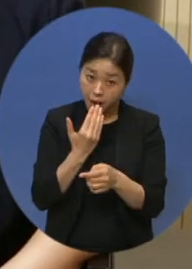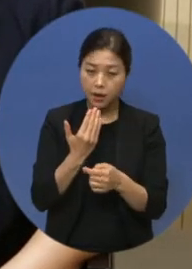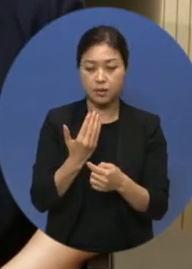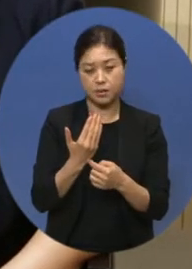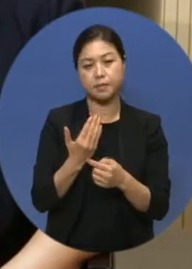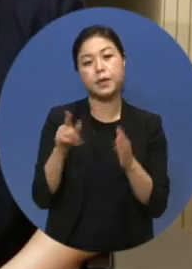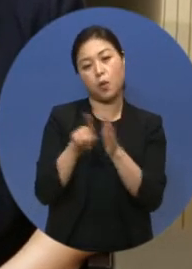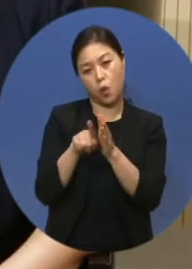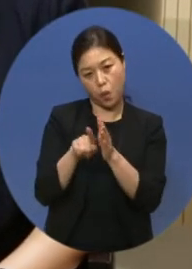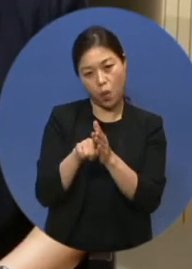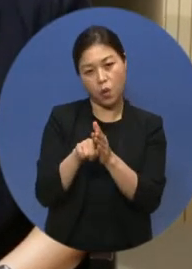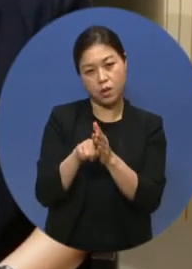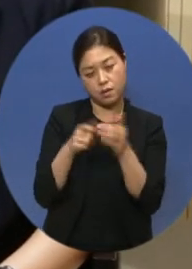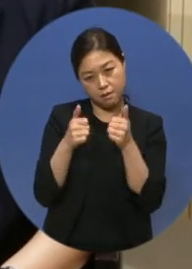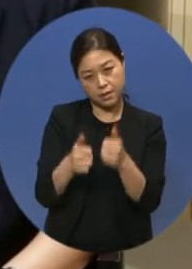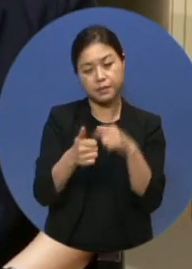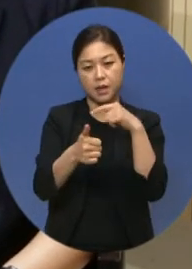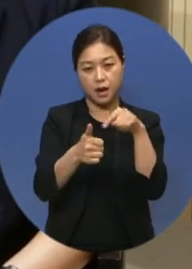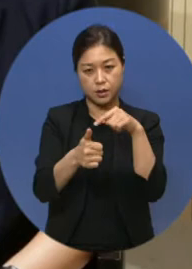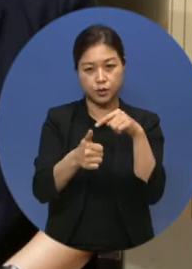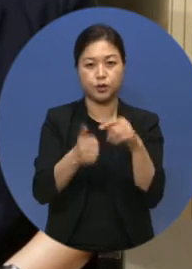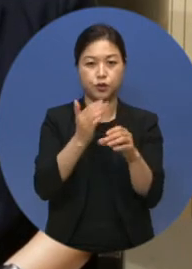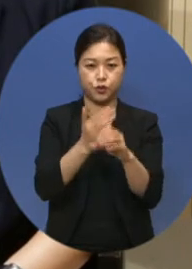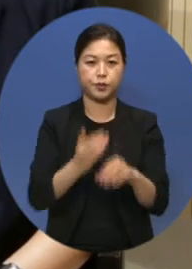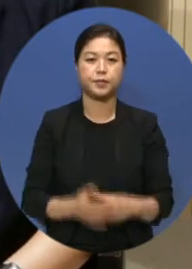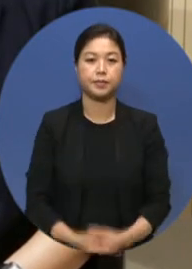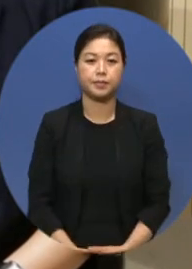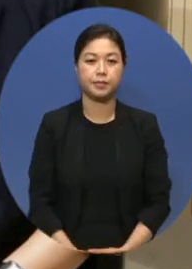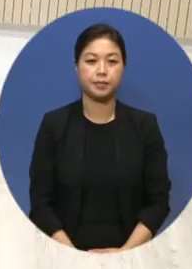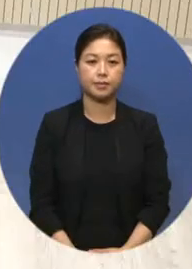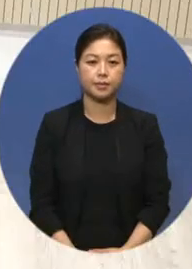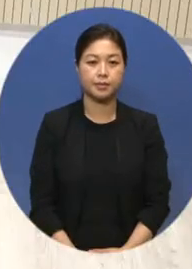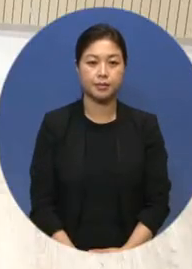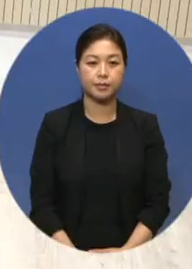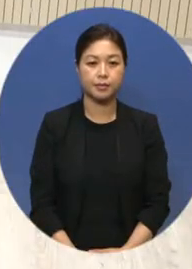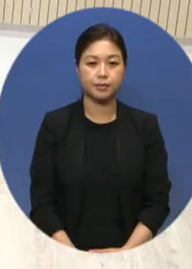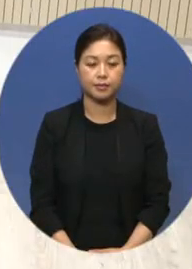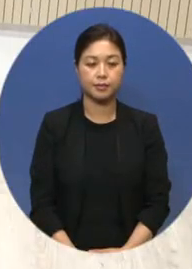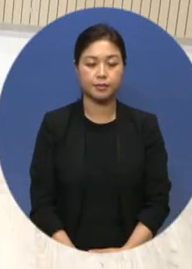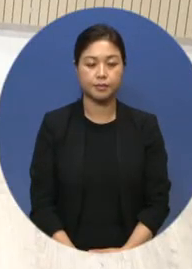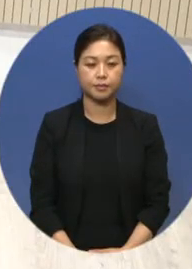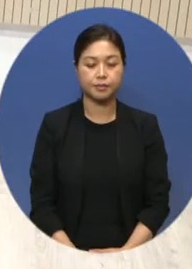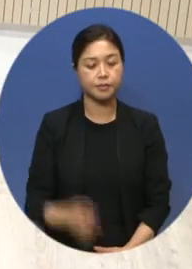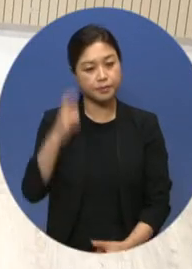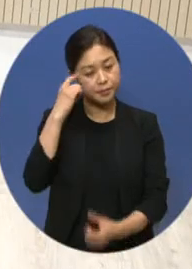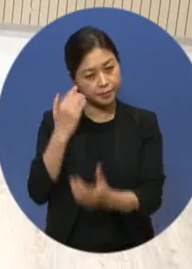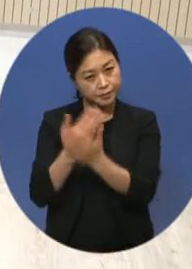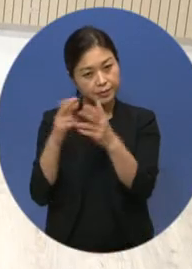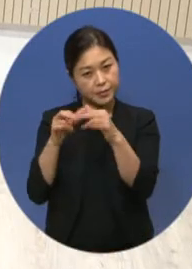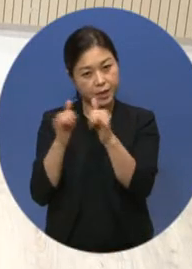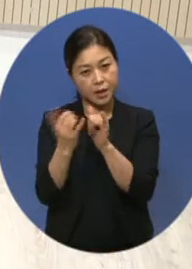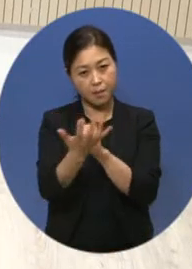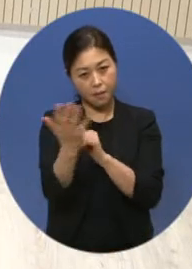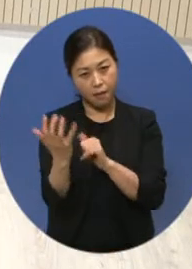저희들이 믿고 계속 열심히 하고 있습니다. 이 친구들을 지도하는데